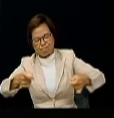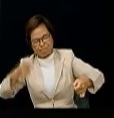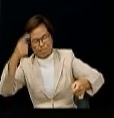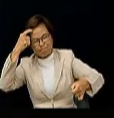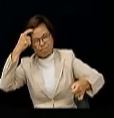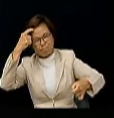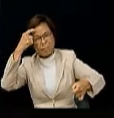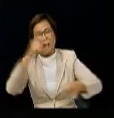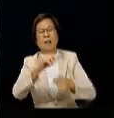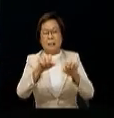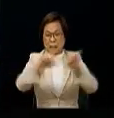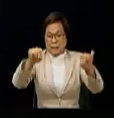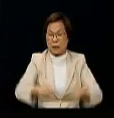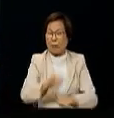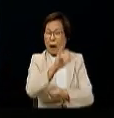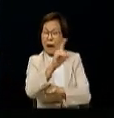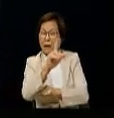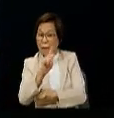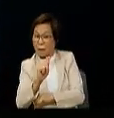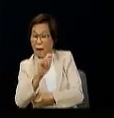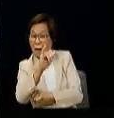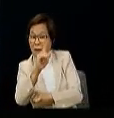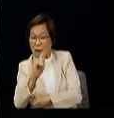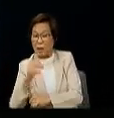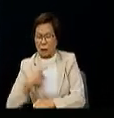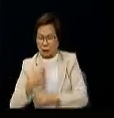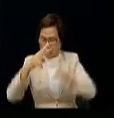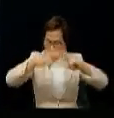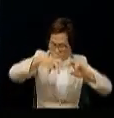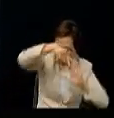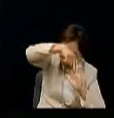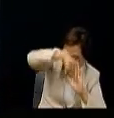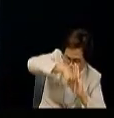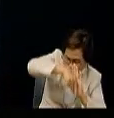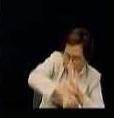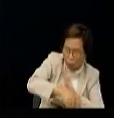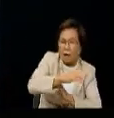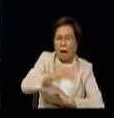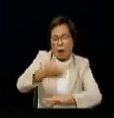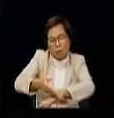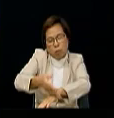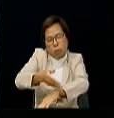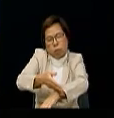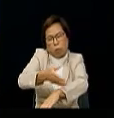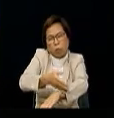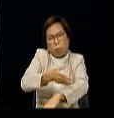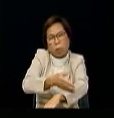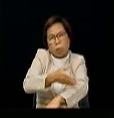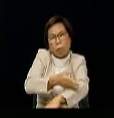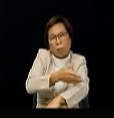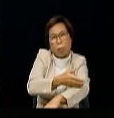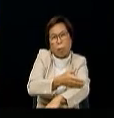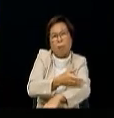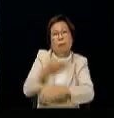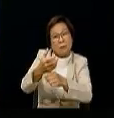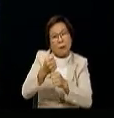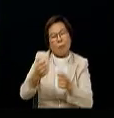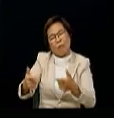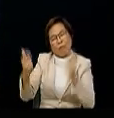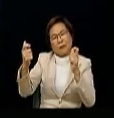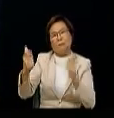sistem itu kita boleh hal-hal Ussy dan kita perbaiki supaya dapat